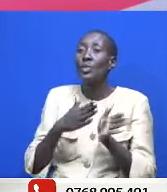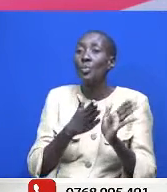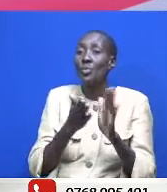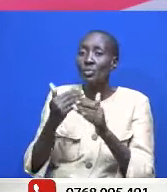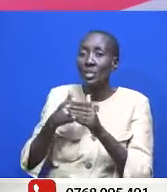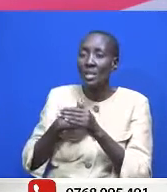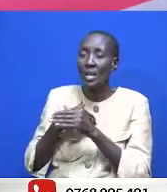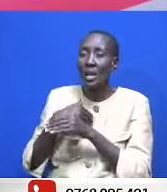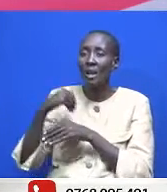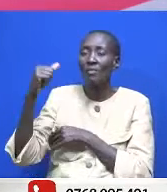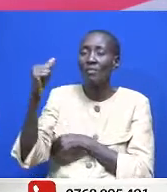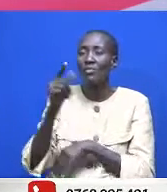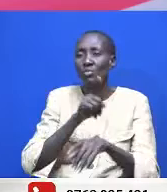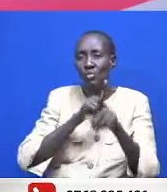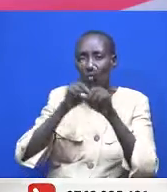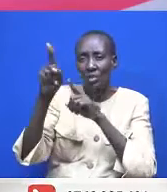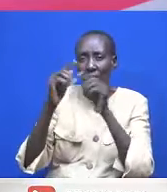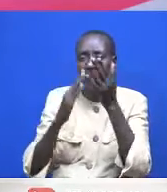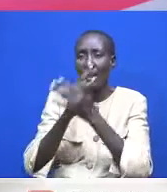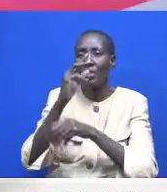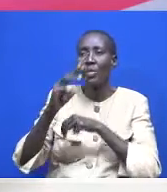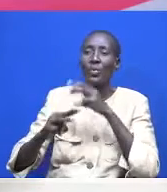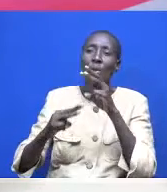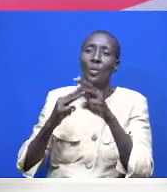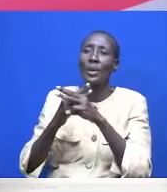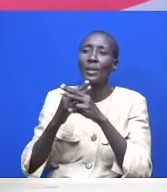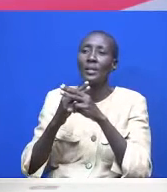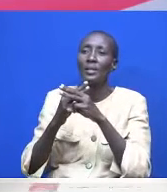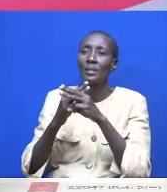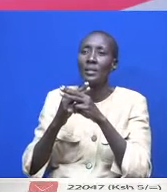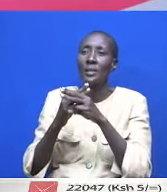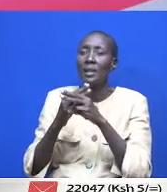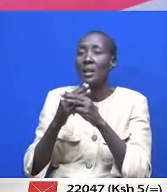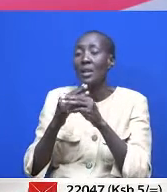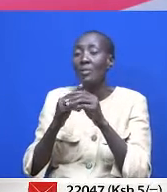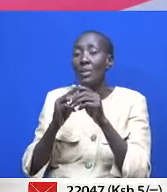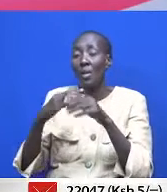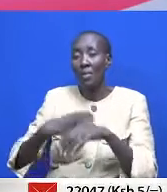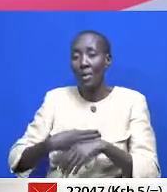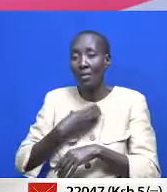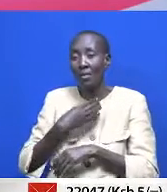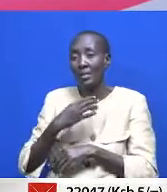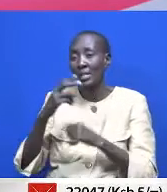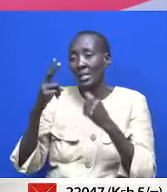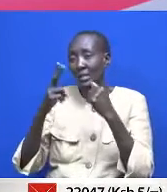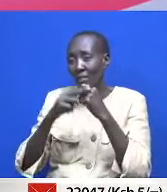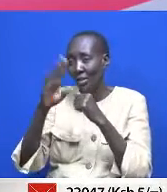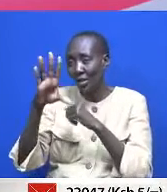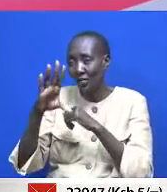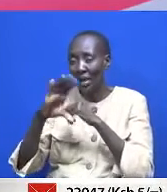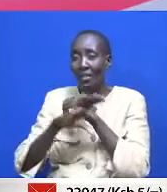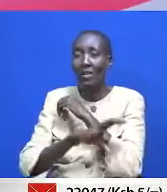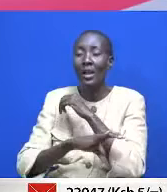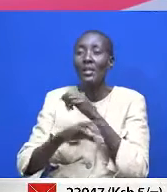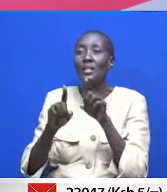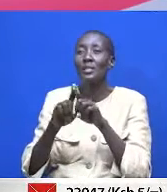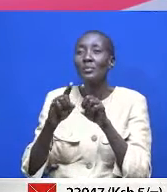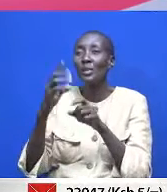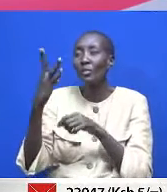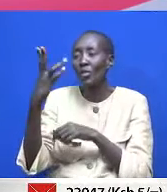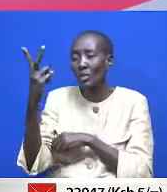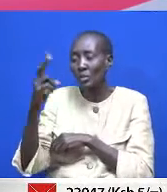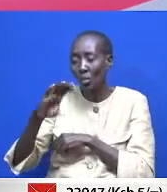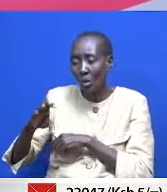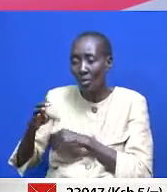nchini, kote duniani, nimetembea katika nchi 75 na pia nimetembea katika kaunti 42 hapa nchini.